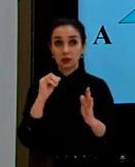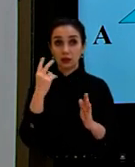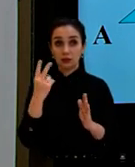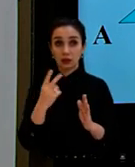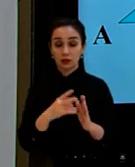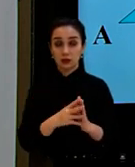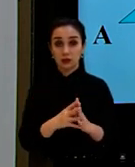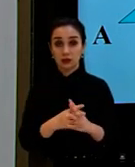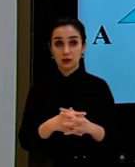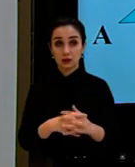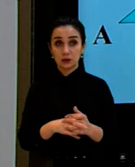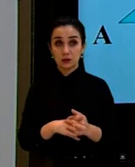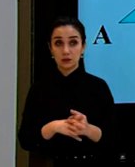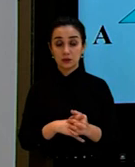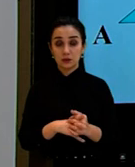2.